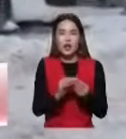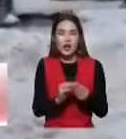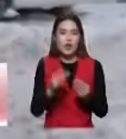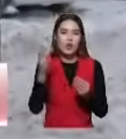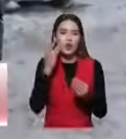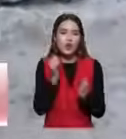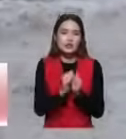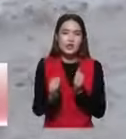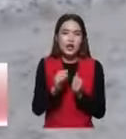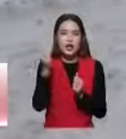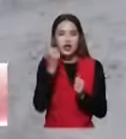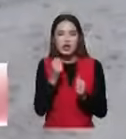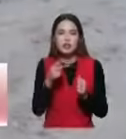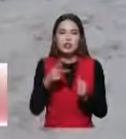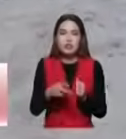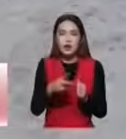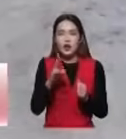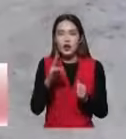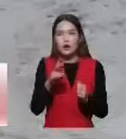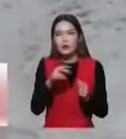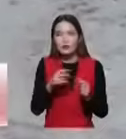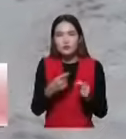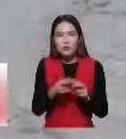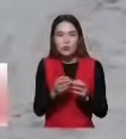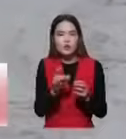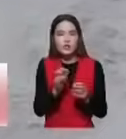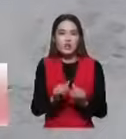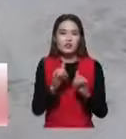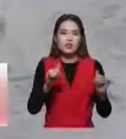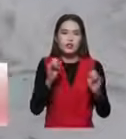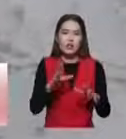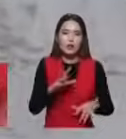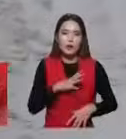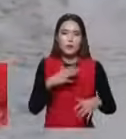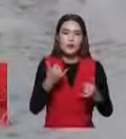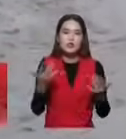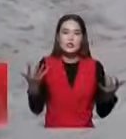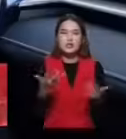Есті шығаратын ескі көлікке екінің бірі жолай бермейтін болды. Жаңа көлікті тізгіндегенде тәуір көреді.